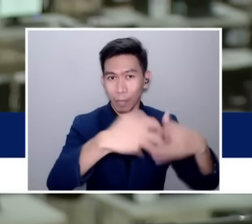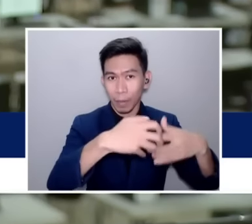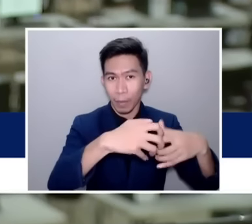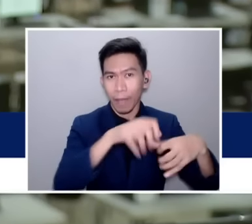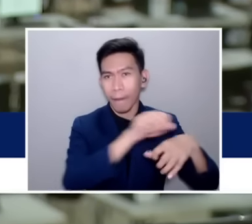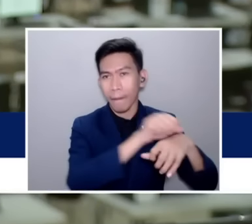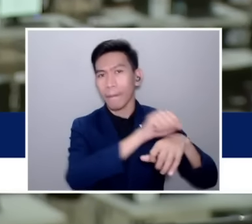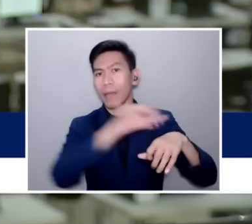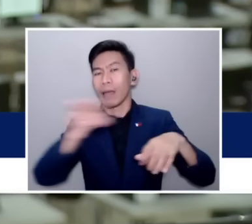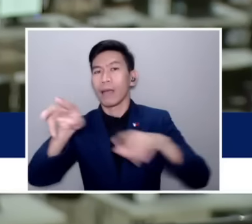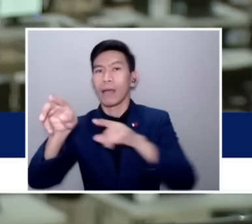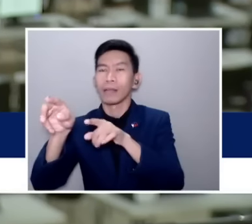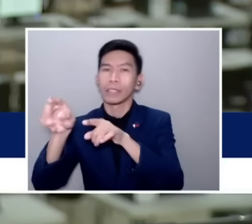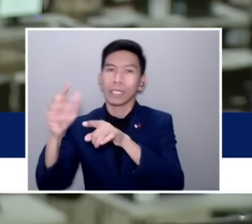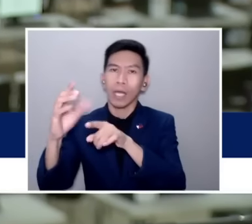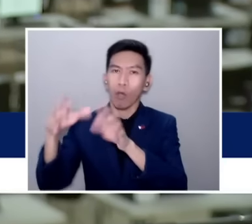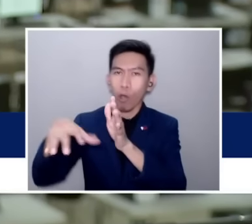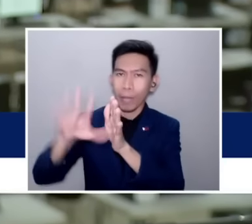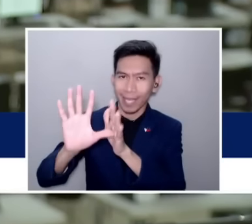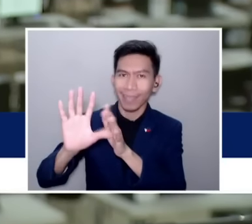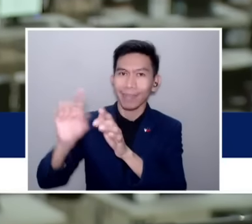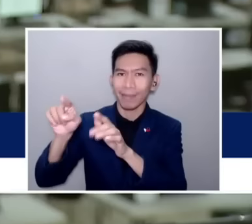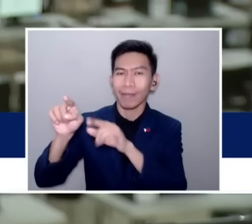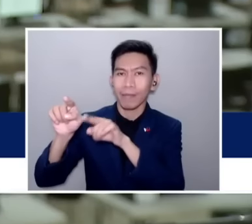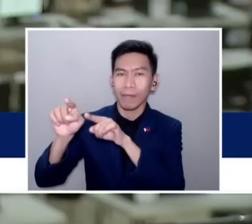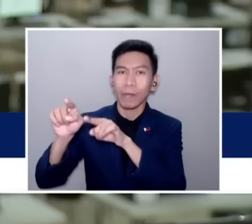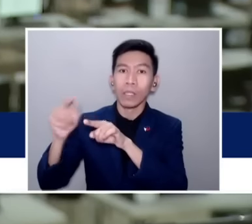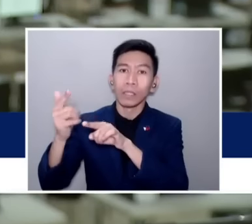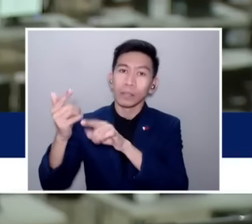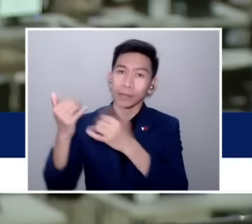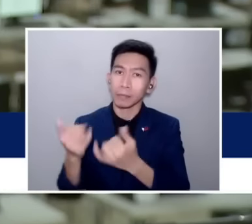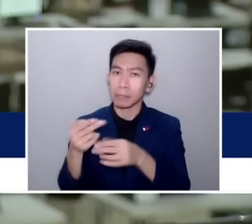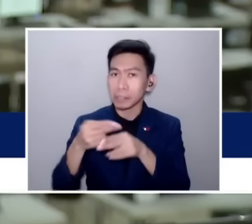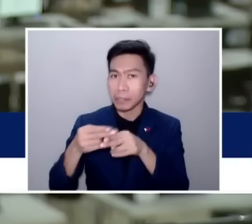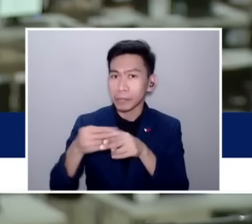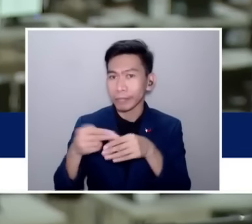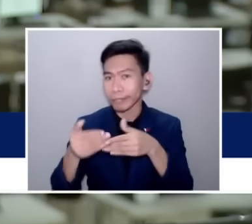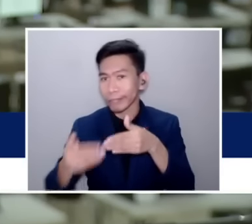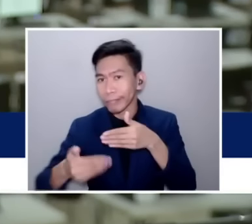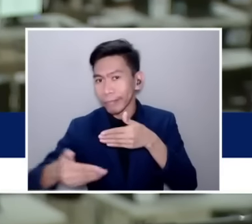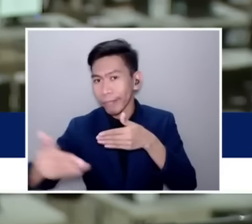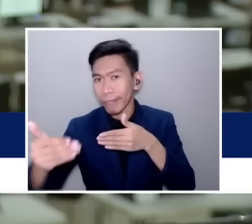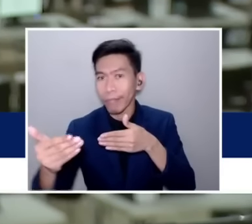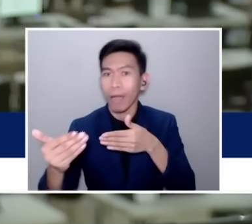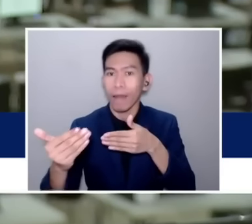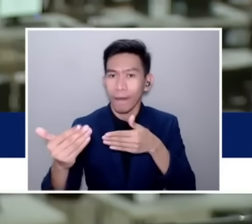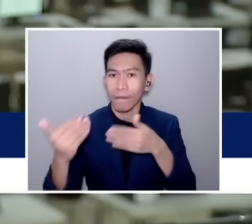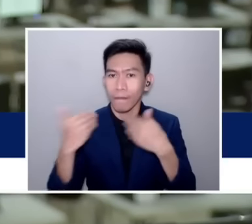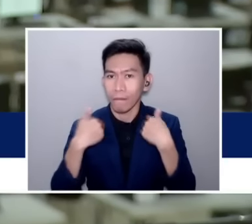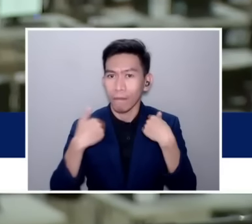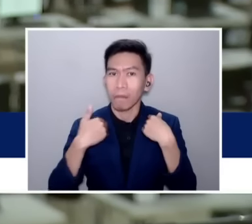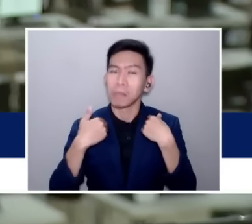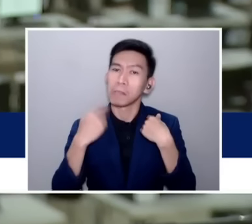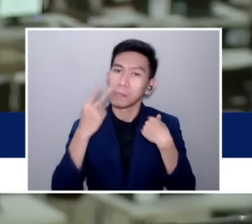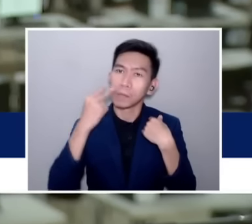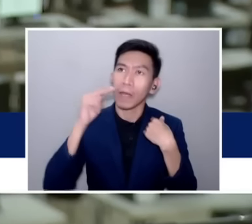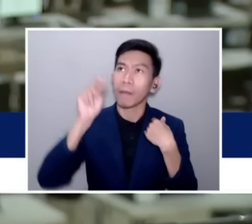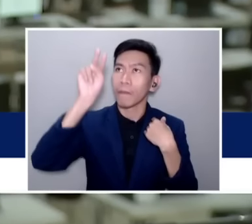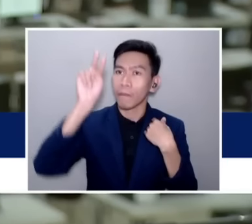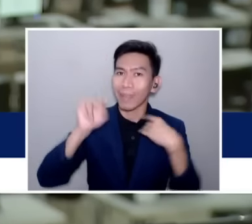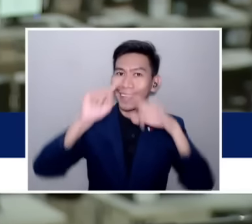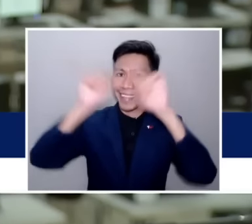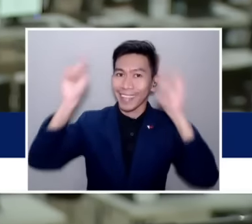COMELEC. Ibig sabihin, ilang minuto mula ngayon ay makikita na natin dito sa LED wall sa Kaliguran ang ilang resulta mula